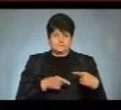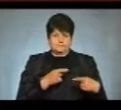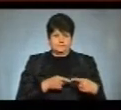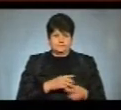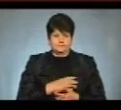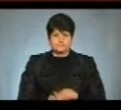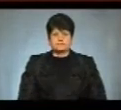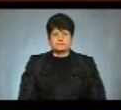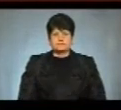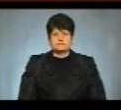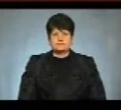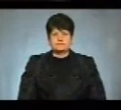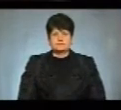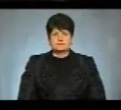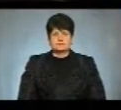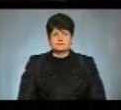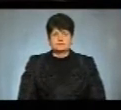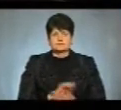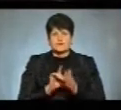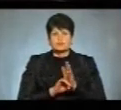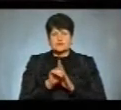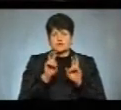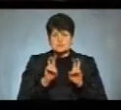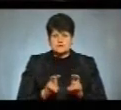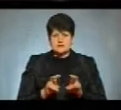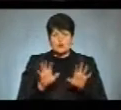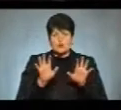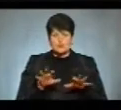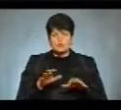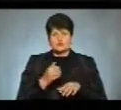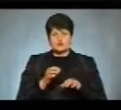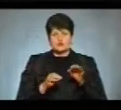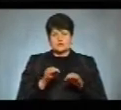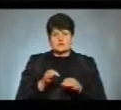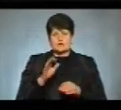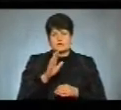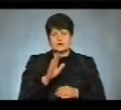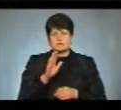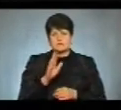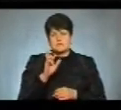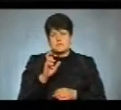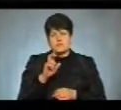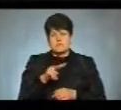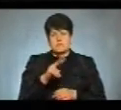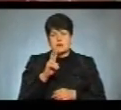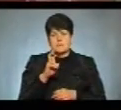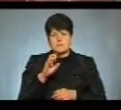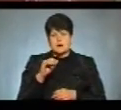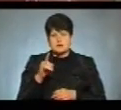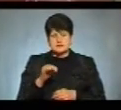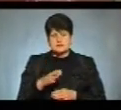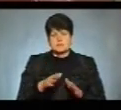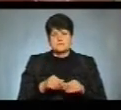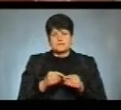сюжеті Анжели Шове. На початку засідання головуючий суддя Любомир Базан задовольнив клопотання Станіслава Бориса,